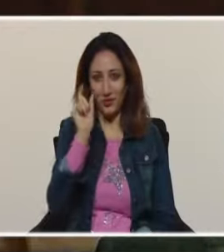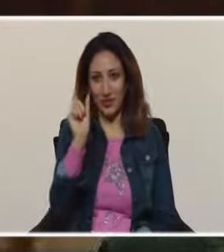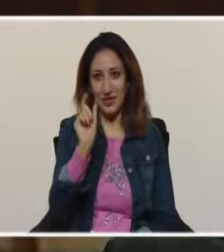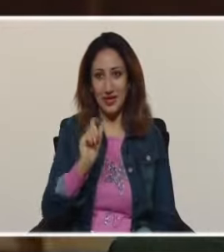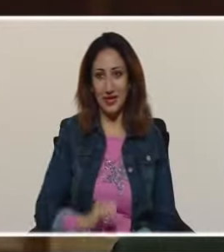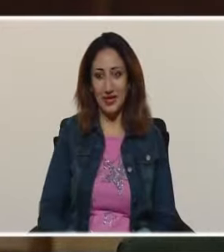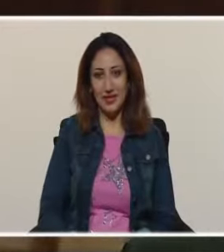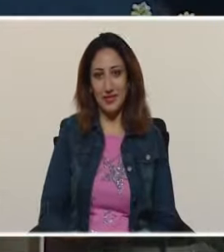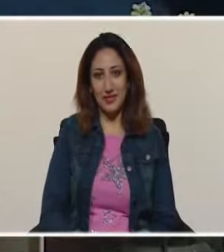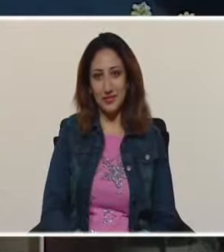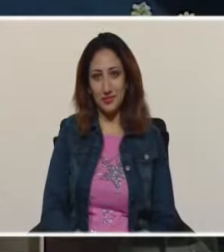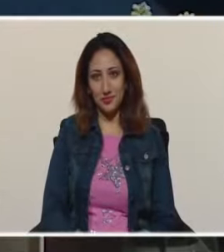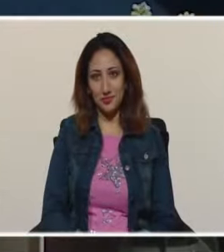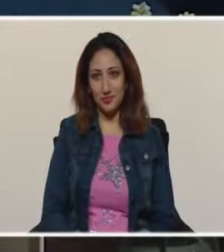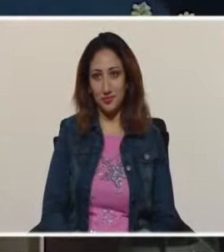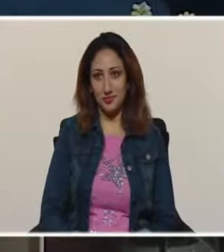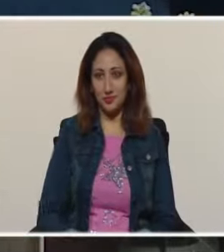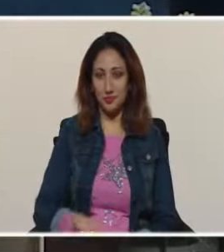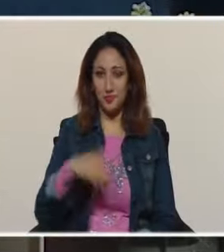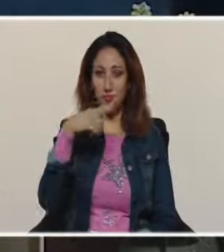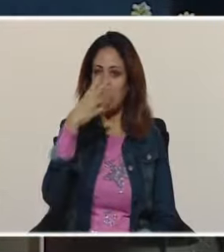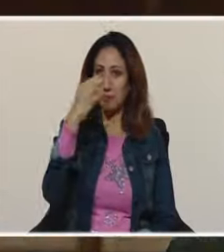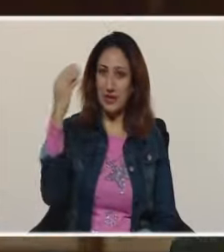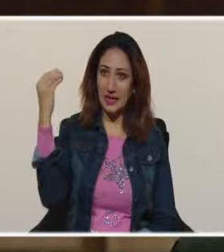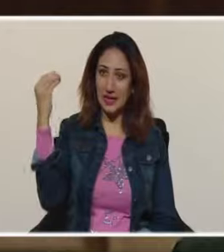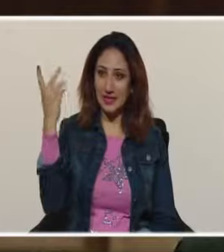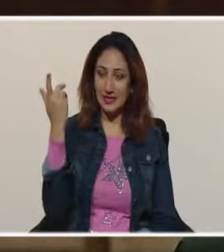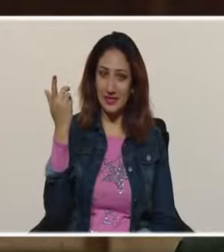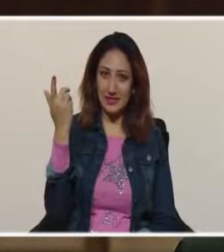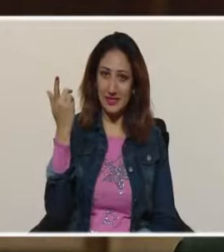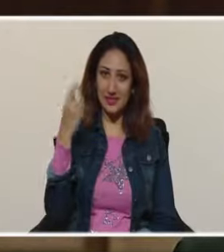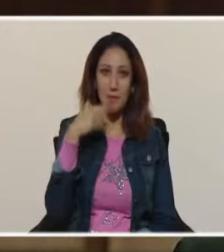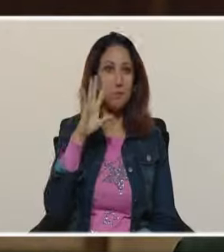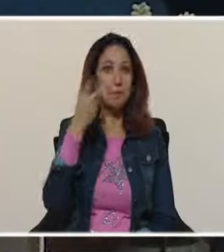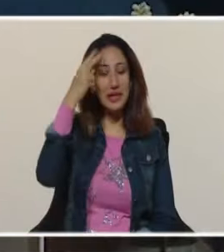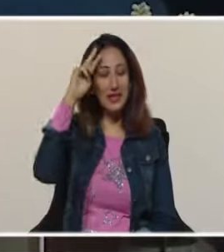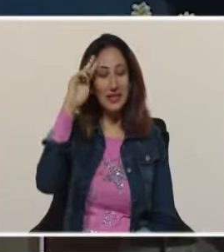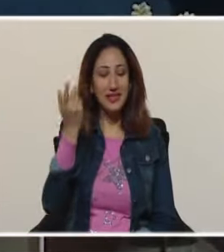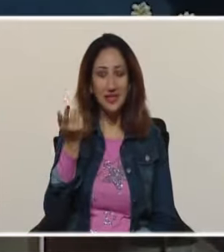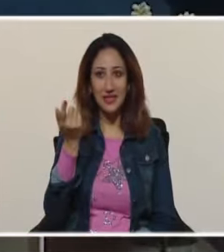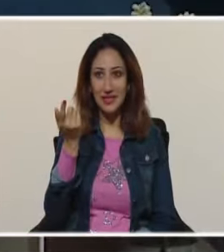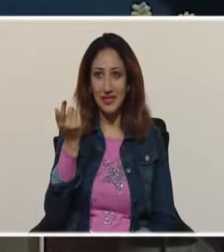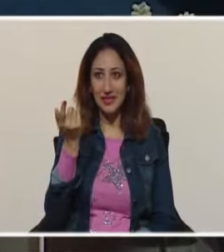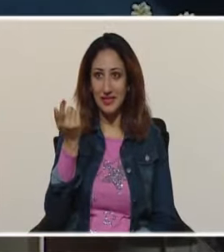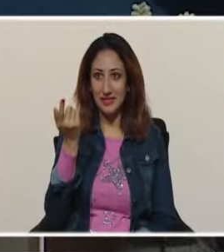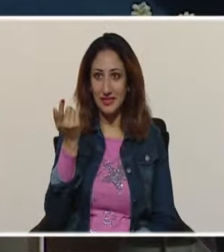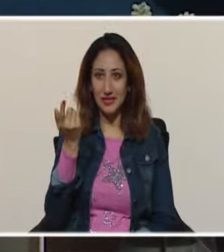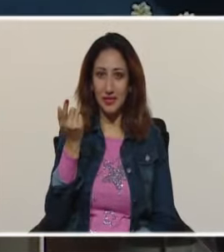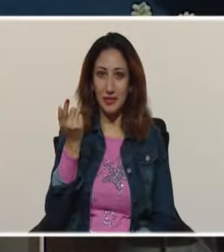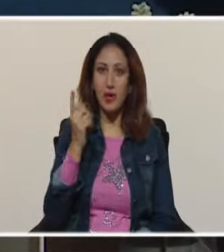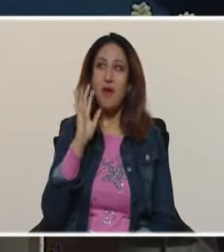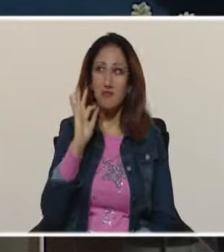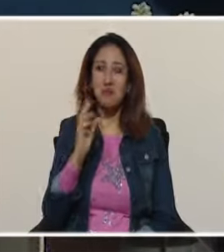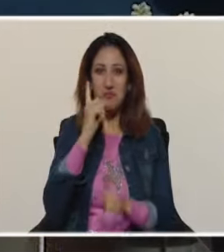مين بقى الاندال اللي مضايقينكم؟ والله كتير قوي مين يلا كتير قوي قولي قولي يعني اكيد كل واحد في حياته